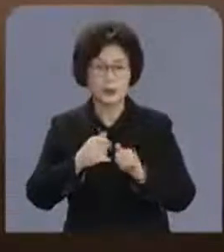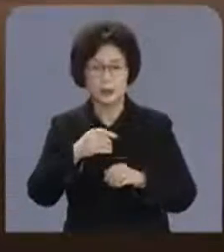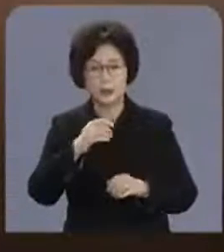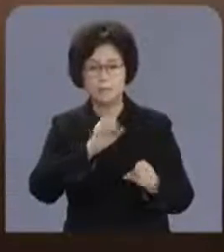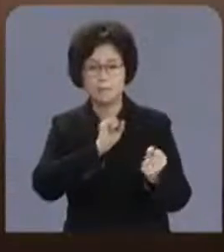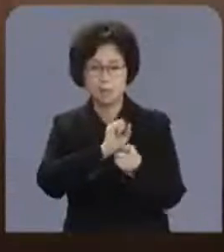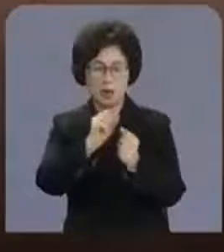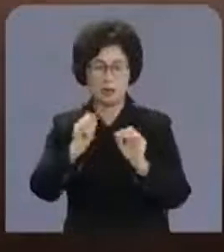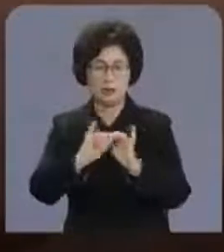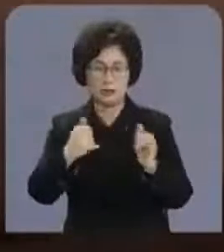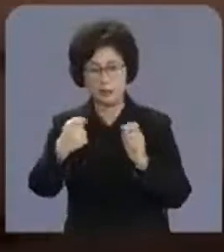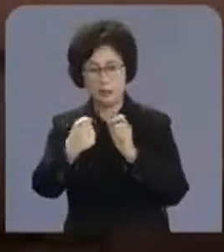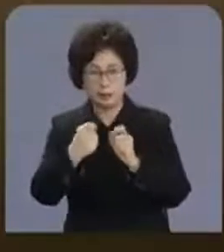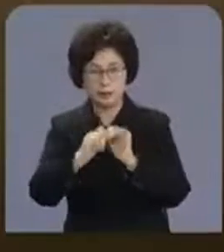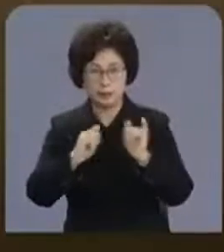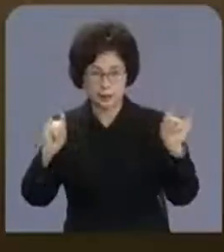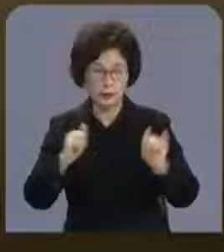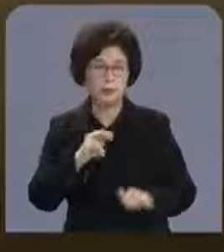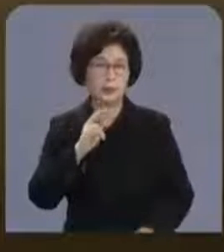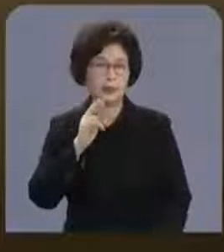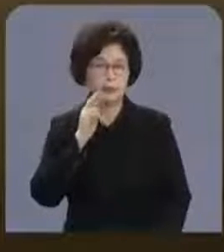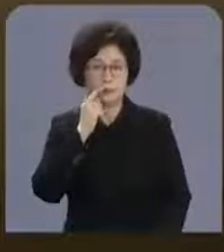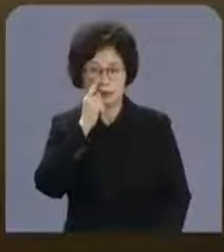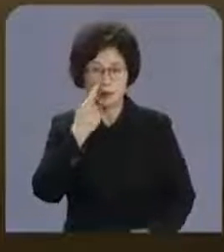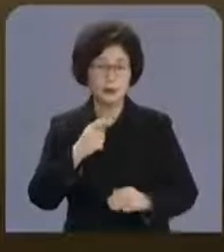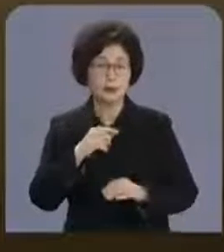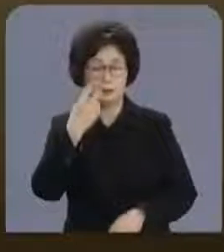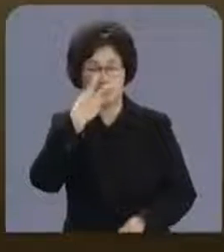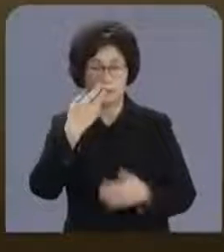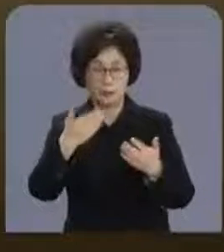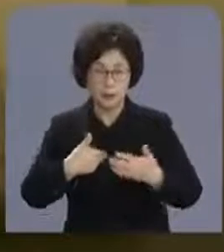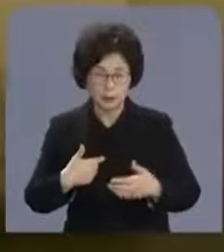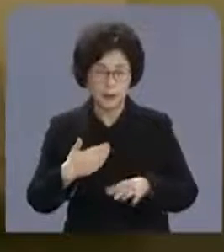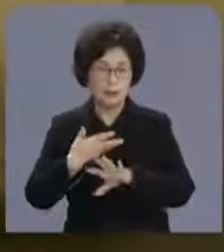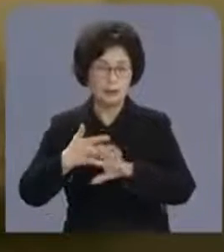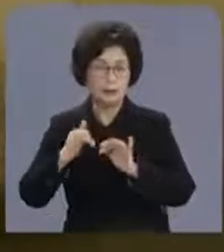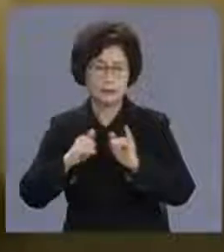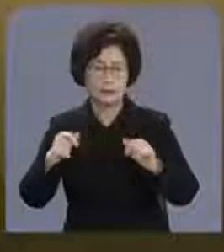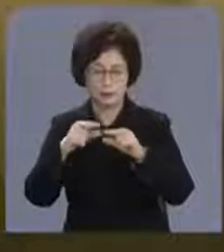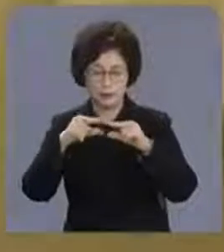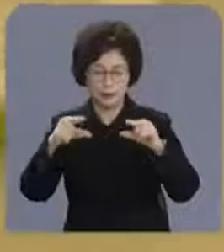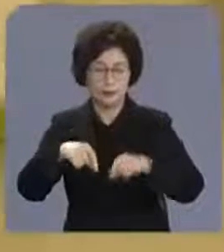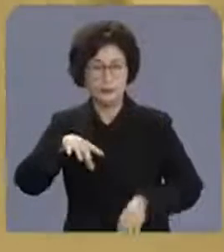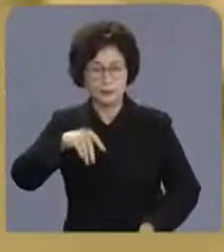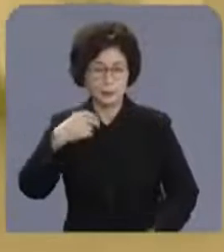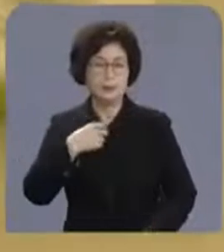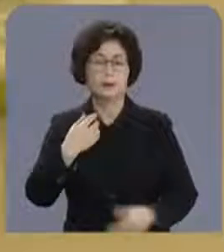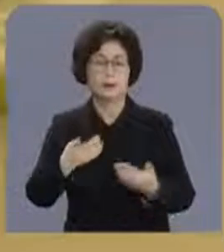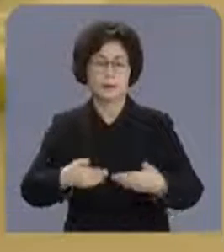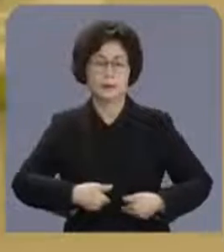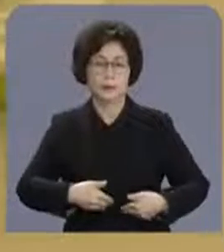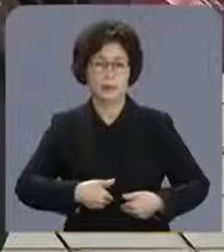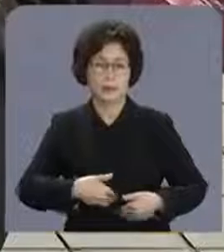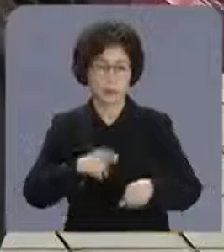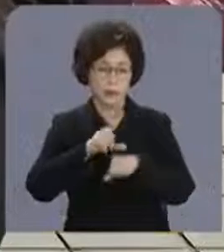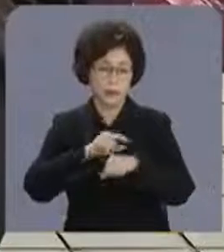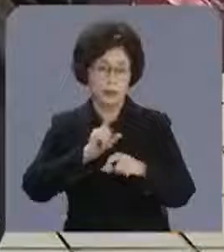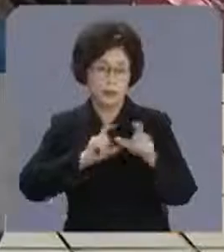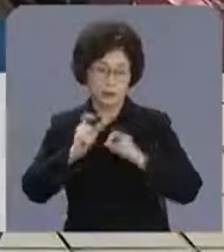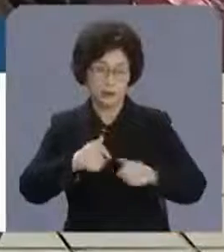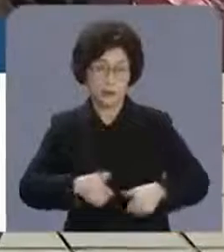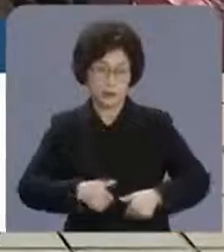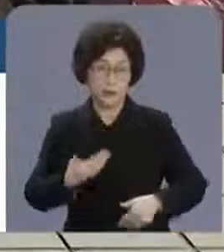등만 기존의 PCR 검사를 받을 수 있고 나머지는 모두 신속 항원 검사를 먼저 받아야 합니다. 시간은 조금 더